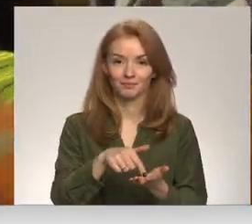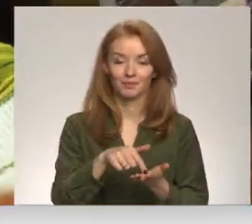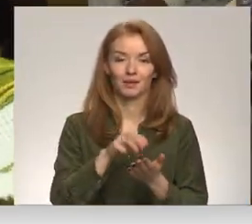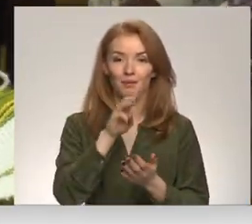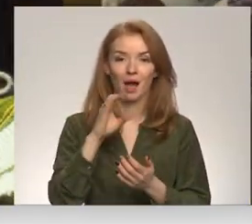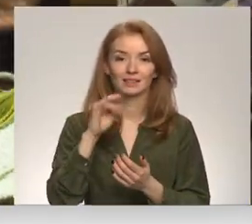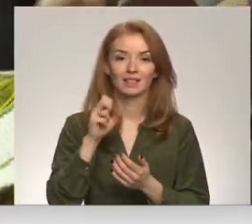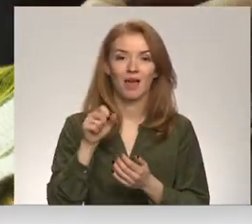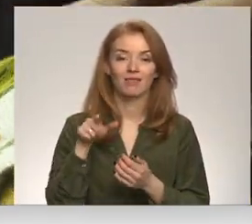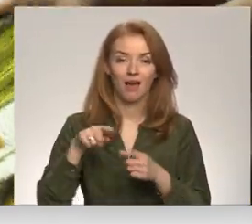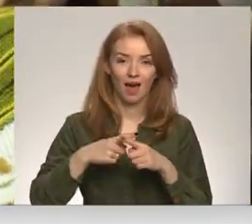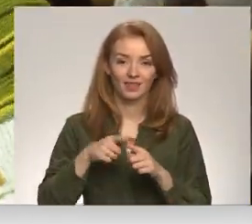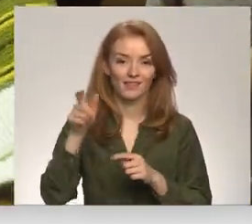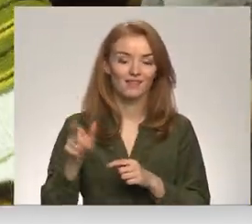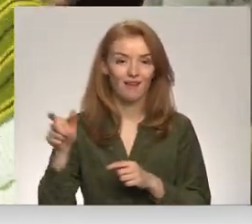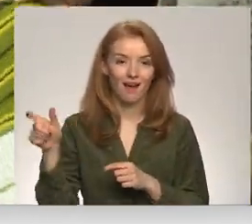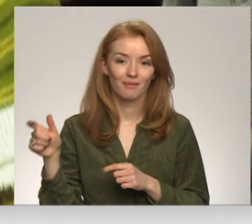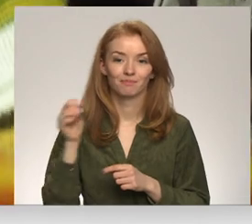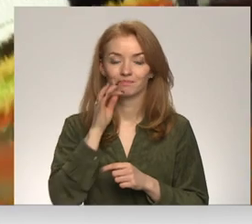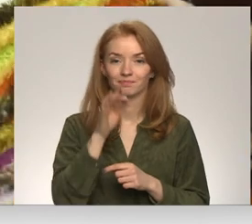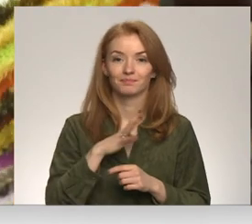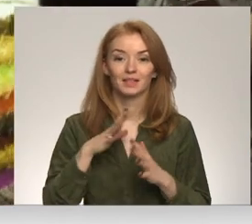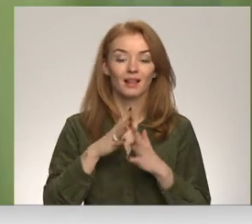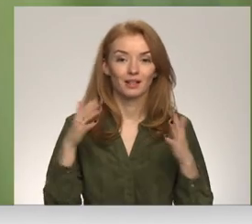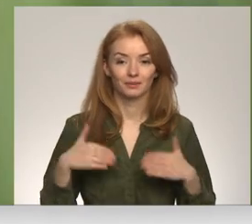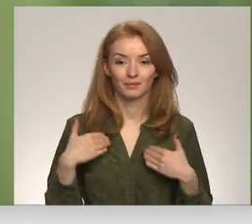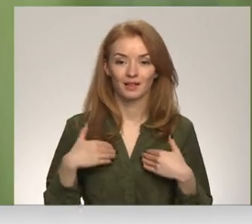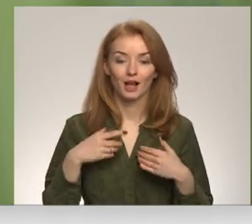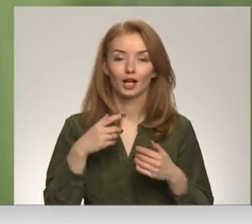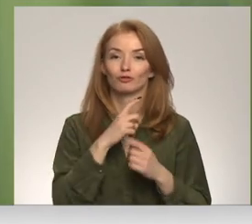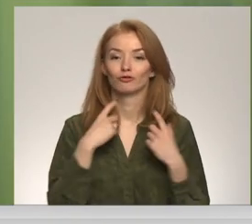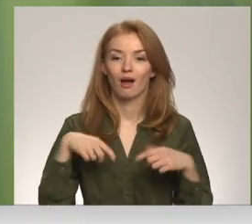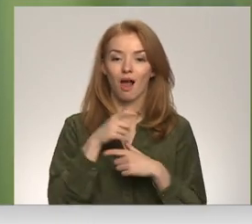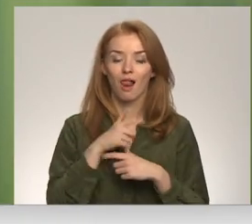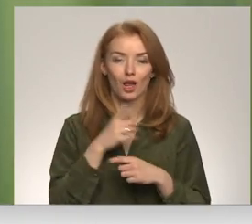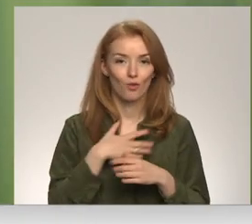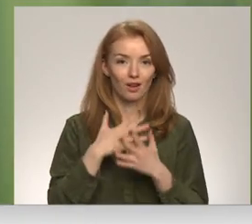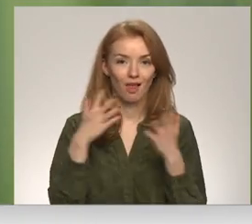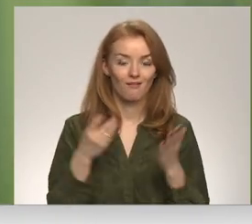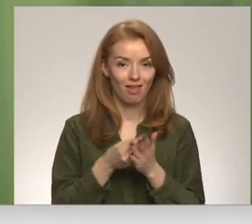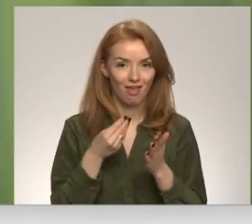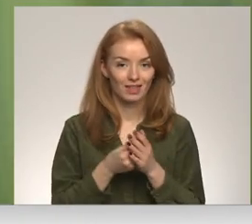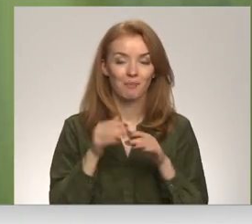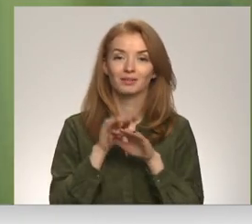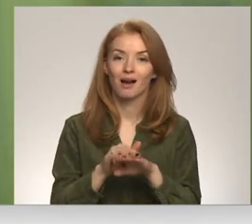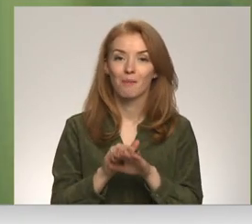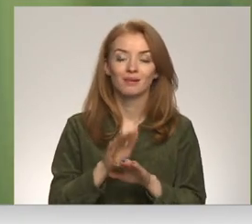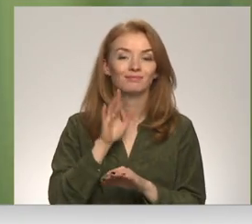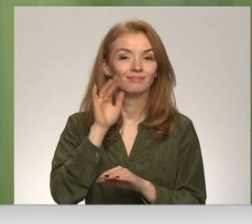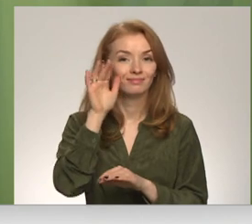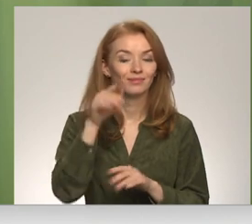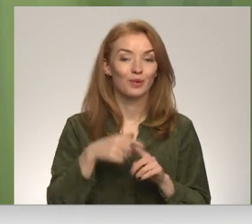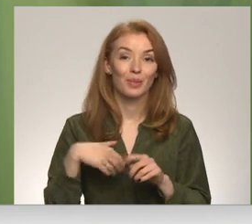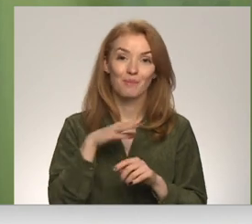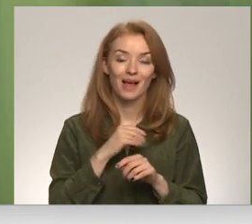Mārcienas adītājām. Prieks bija ļoti liels. Šalle ir tomēr tāda vērtība, kas paliks nākotnē, un ka mēs arī